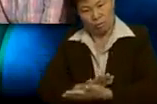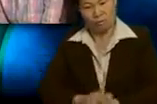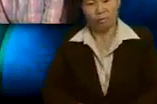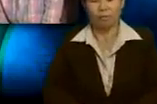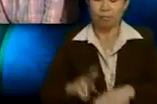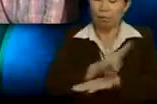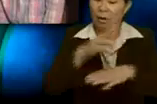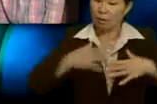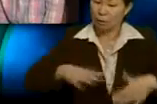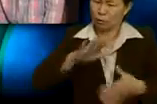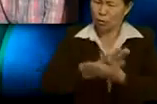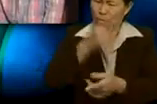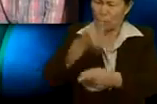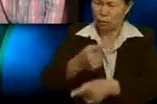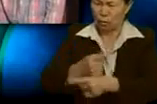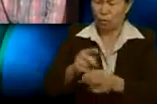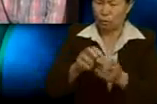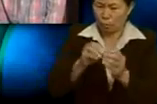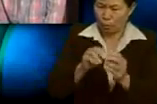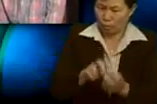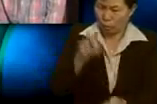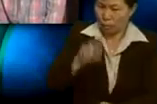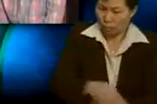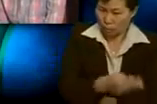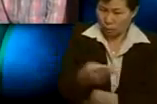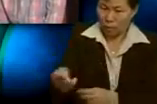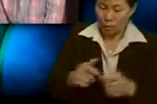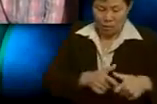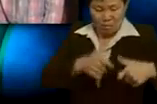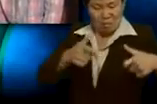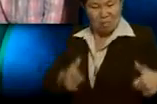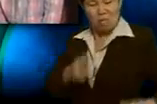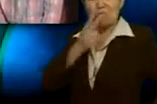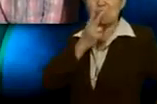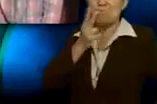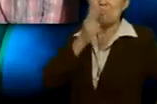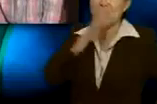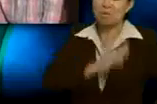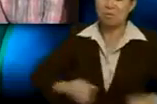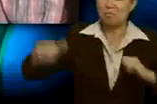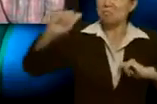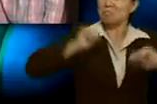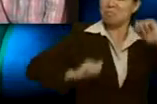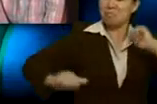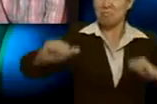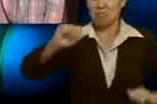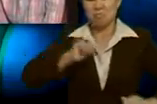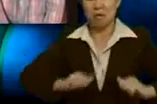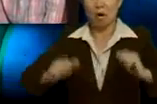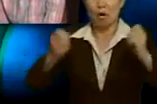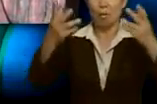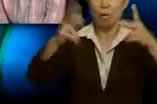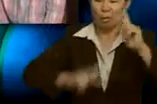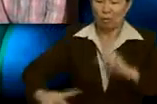sekolah. Betul tu Natasha, apa yang lagi mengejutkan ialah mereka ni dengan beraninya menghisap rokok dan berlagak ala-ala something di